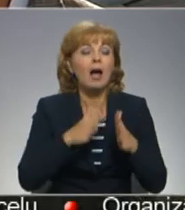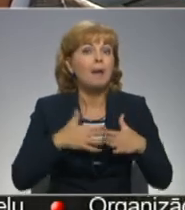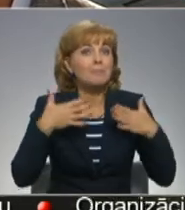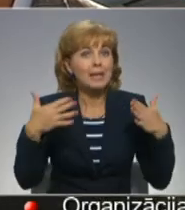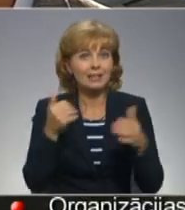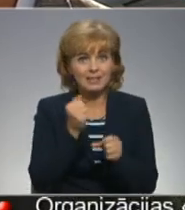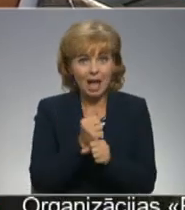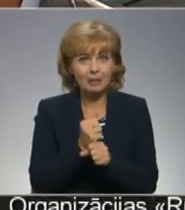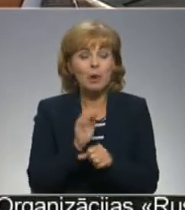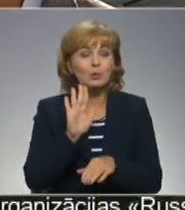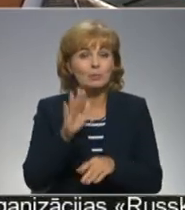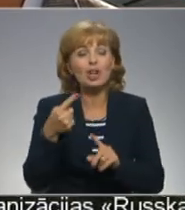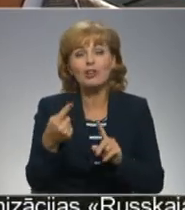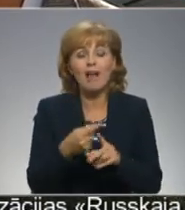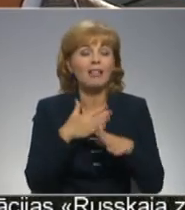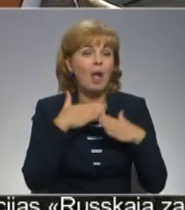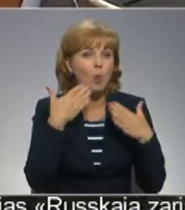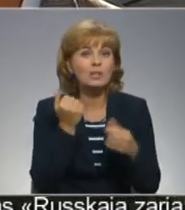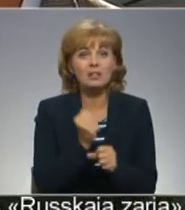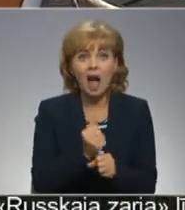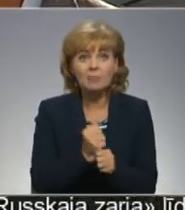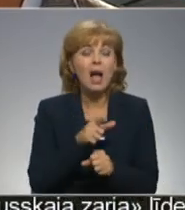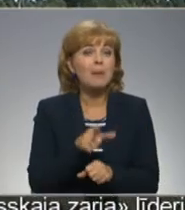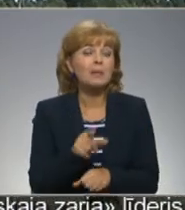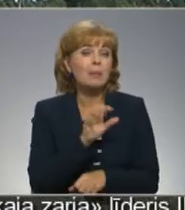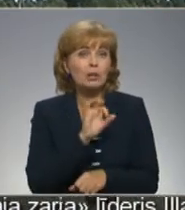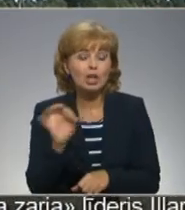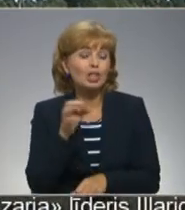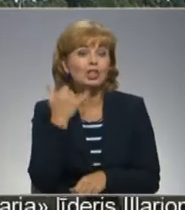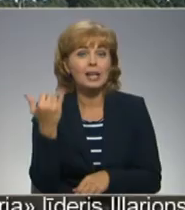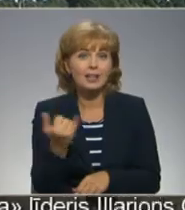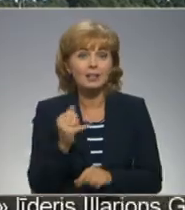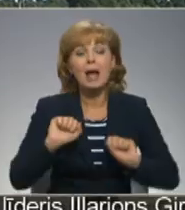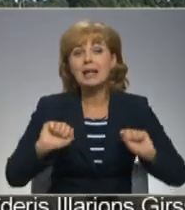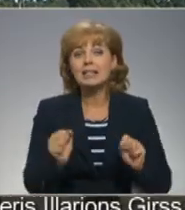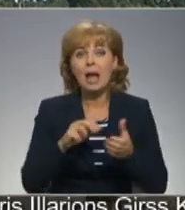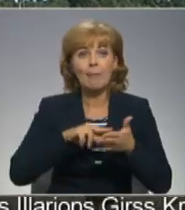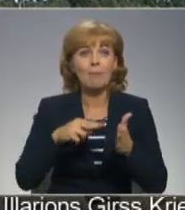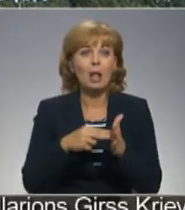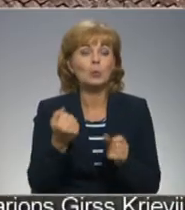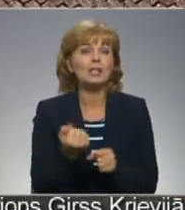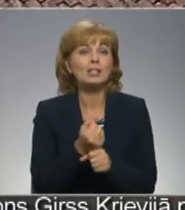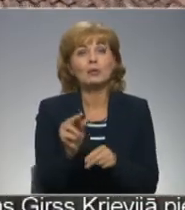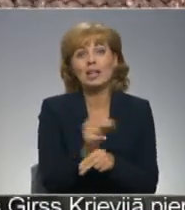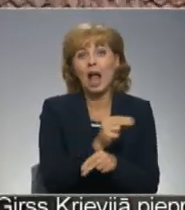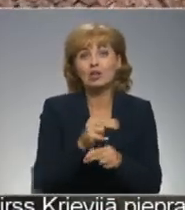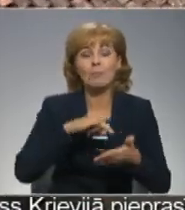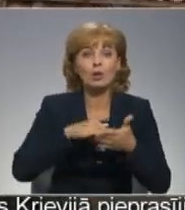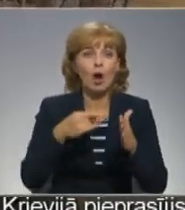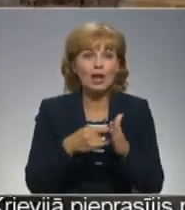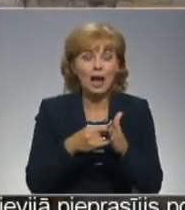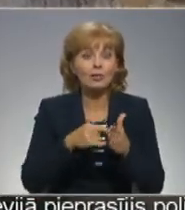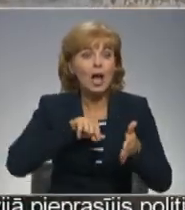vien būs vēl uz priekšu milzu darbs, bet tas ir bijis brīnišķīgi interesanti. Pa ziemu mēs plānojam izstrādāt restaurācijas projektu kantora